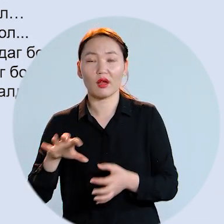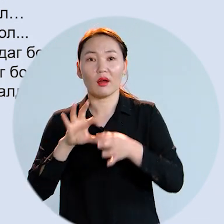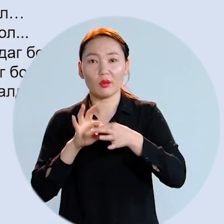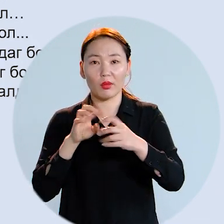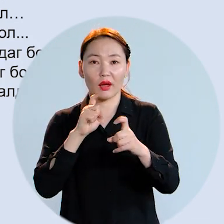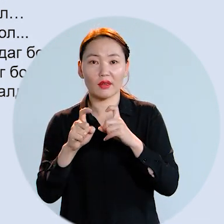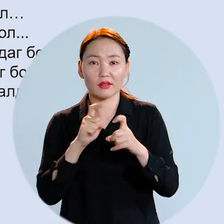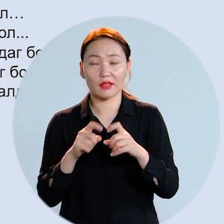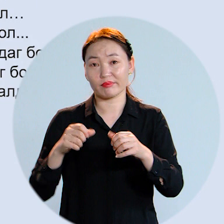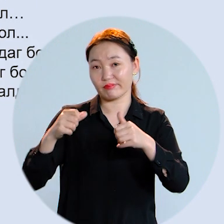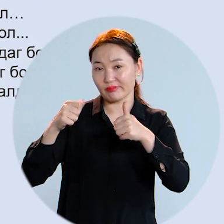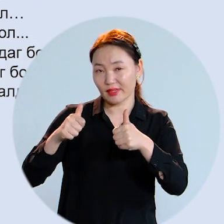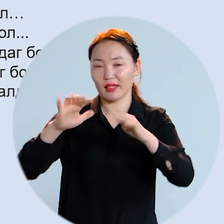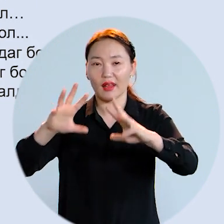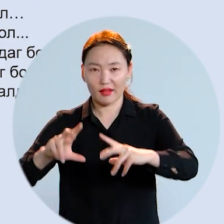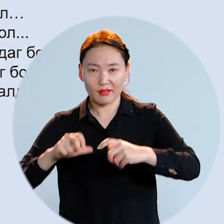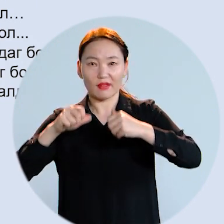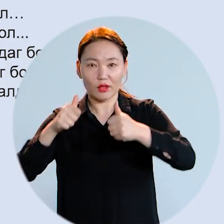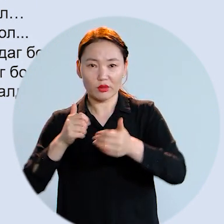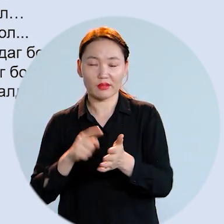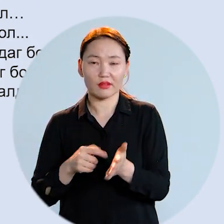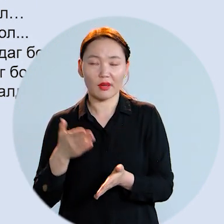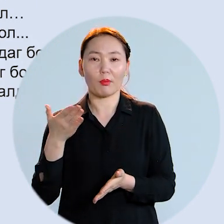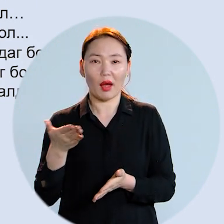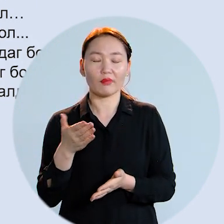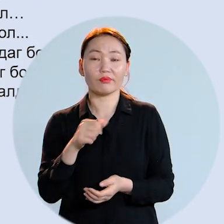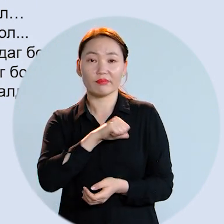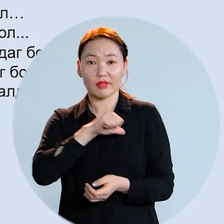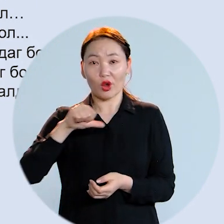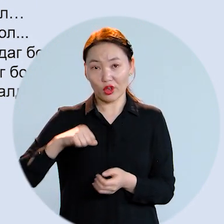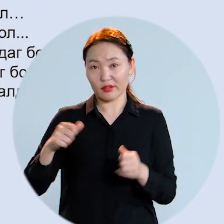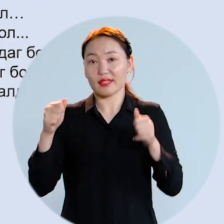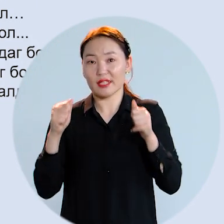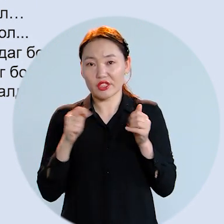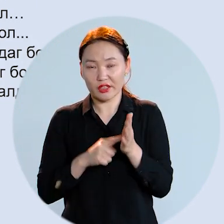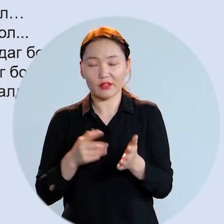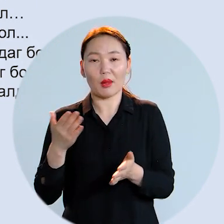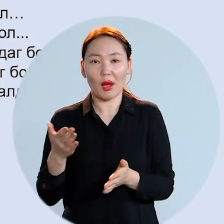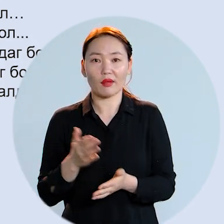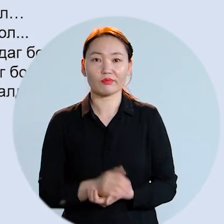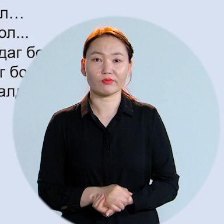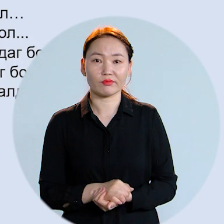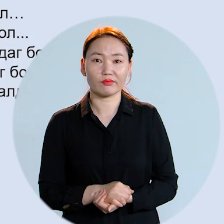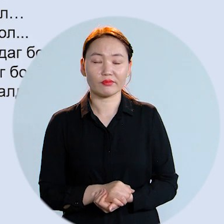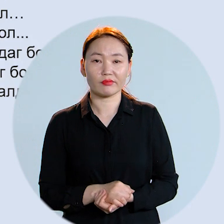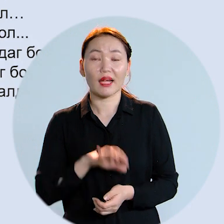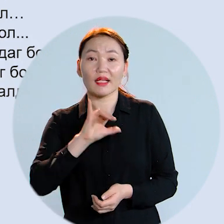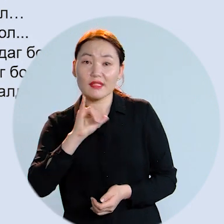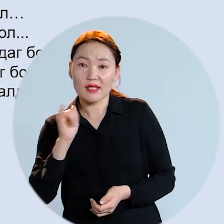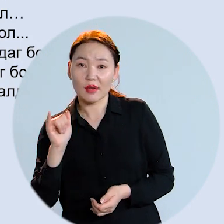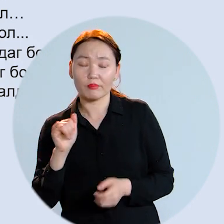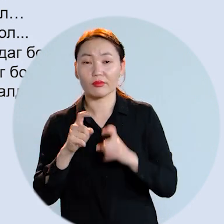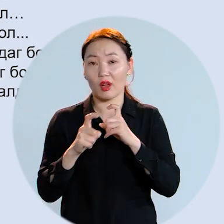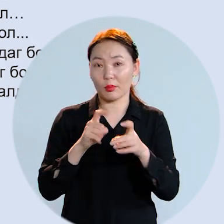гүнзгий болгох, дотн сайхан холбоо харилцаатай болгох гэж та бас хүчин чармайлт гарах хэрэгтэй болдог. За гэтэл зарим холбоо харилцаа